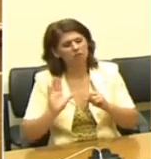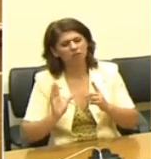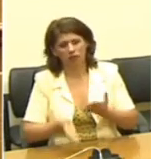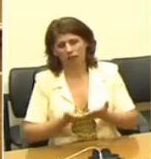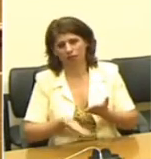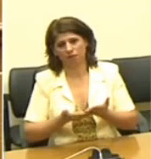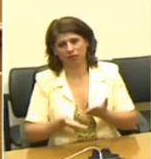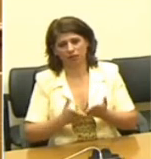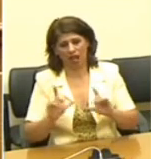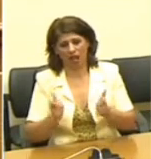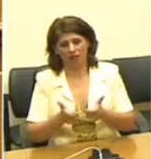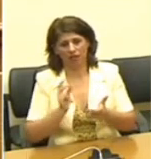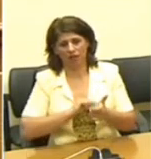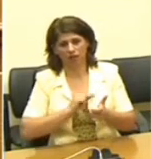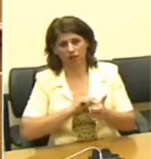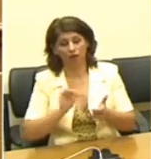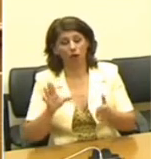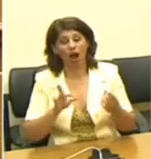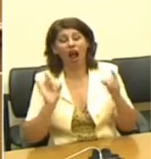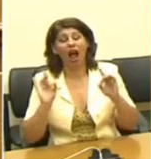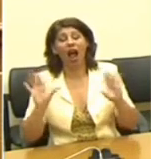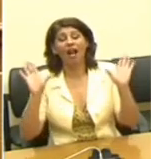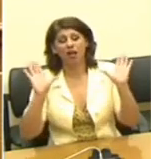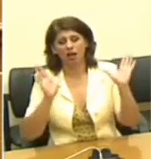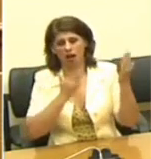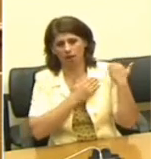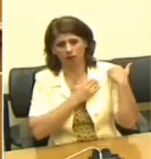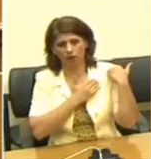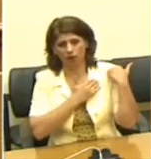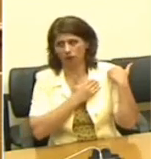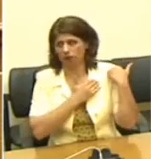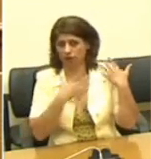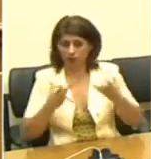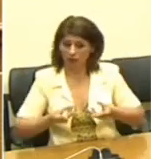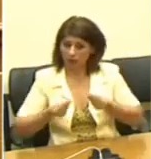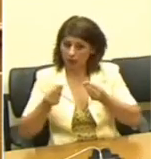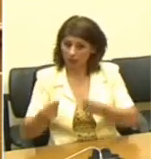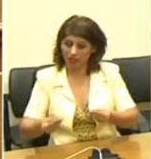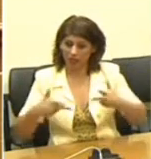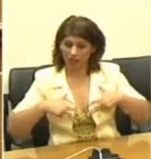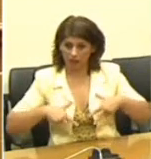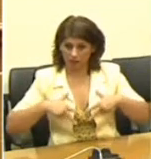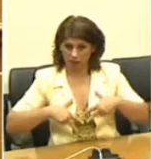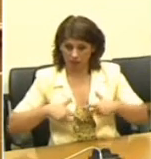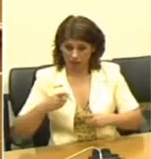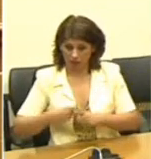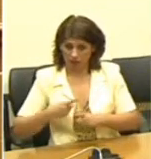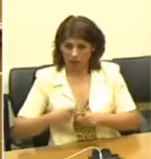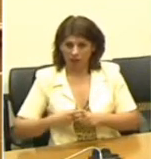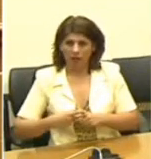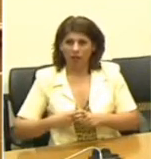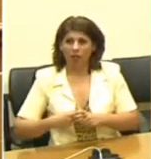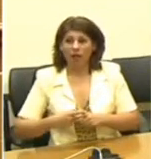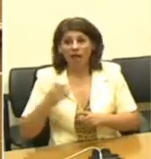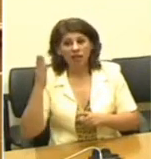συμφέροντα. Είναι ανεύθυνο και ανέντιμο να παραδίδει η κυβέρνηση τη χώρα προκειμένου